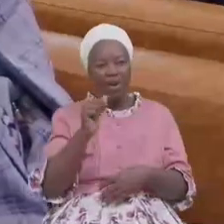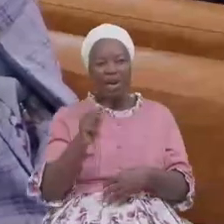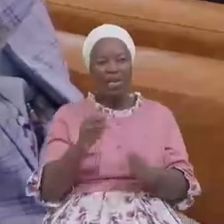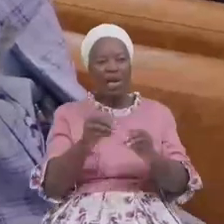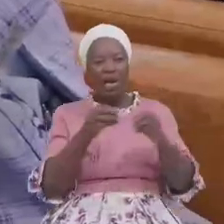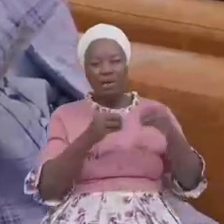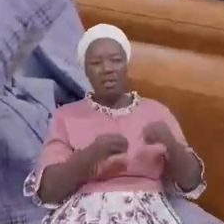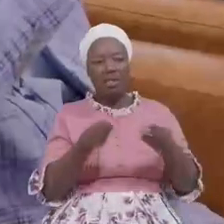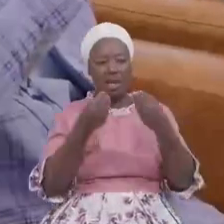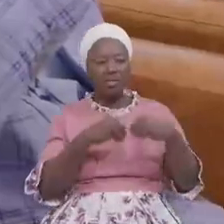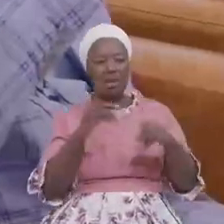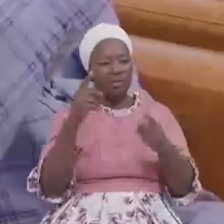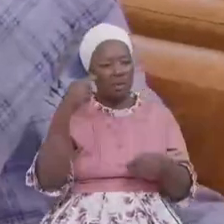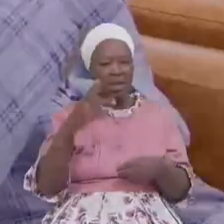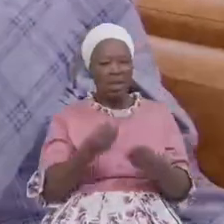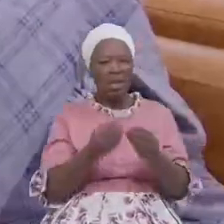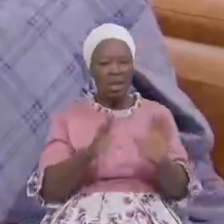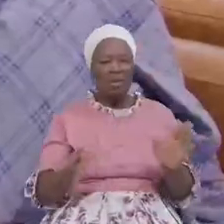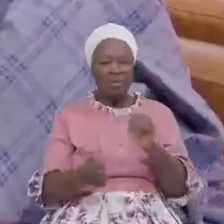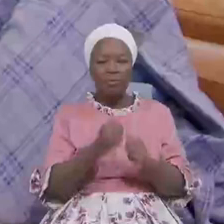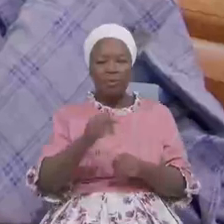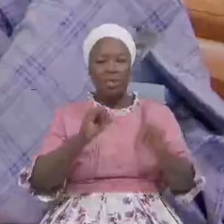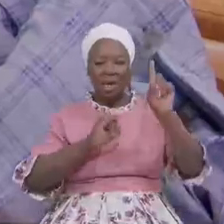leur père de leur donner.